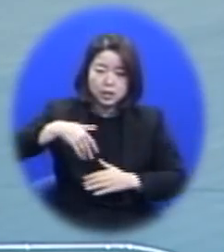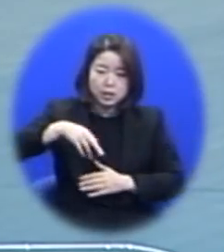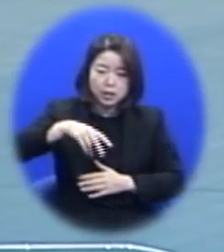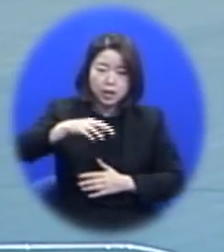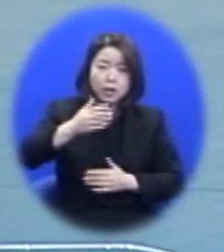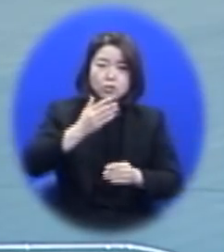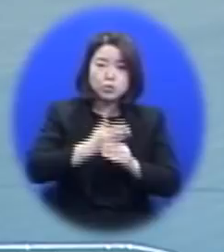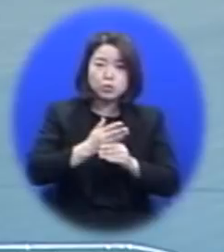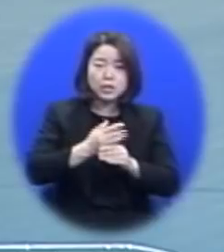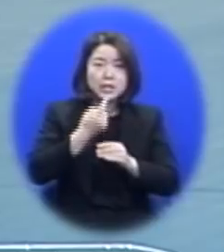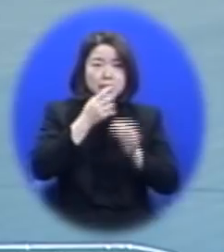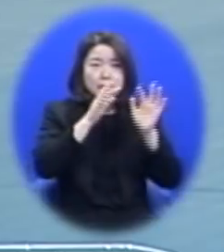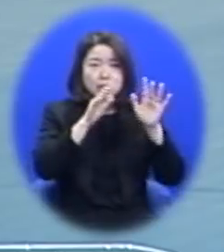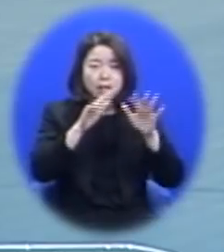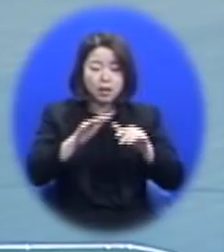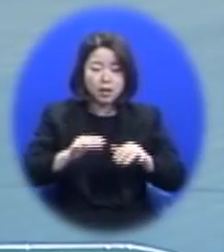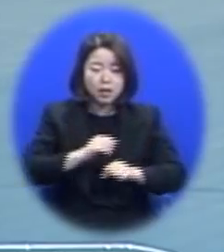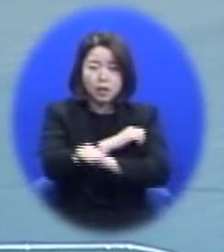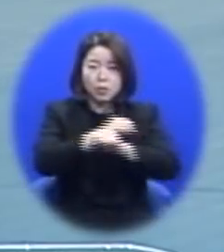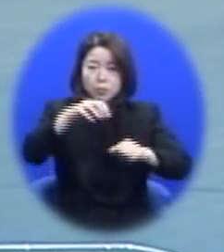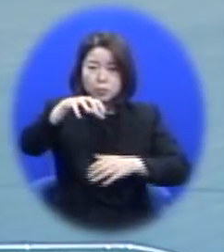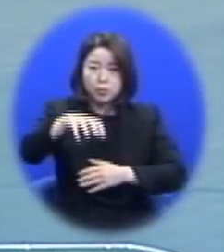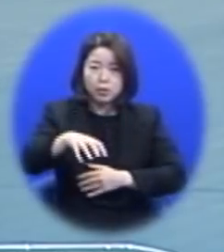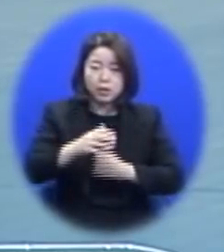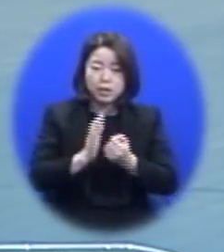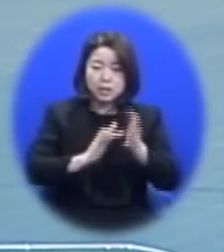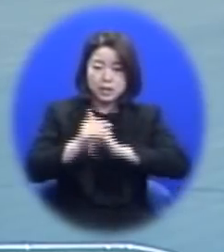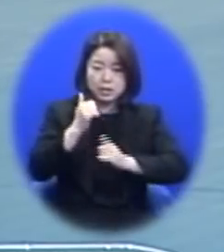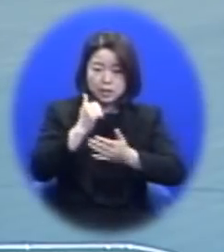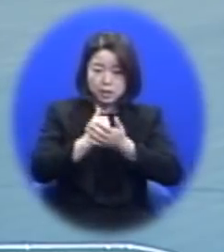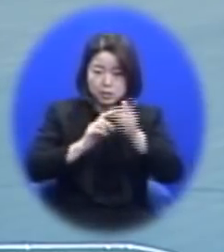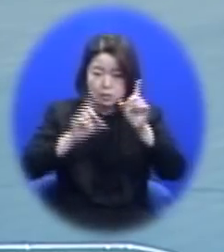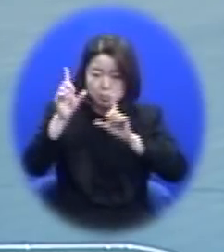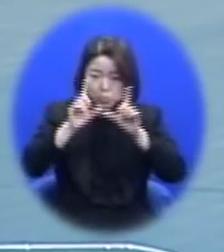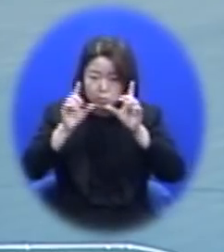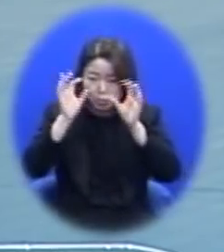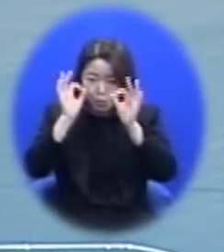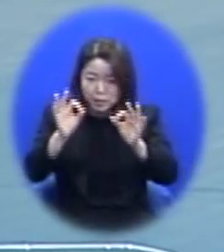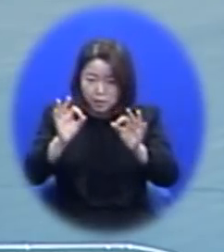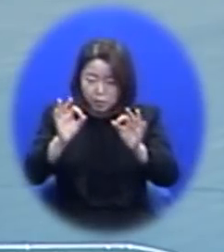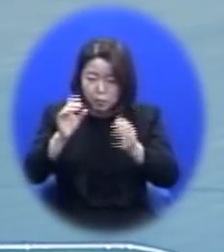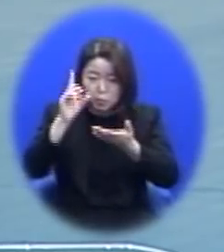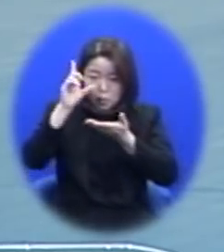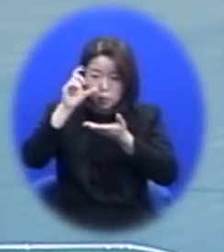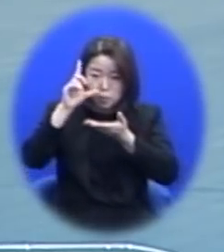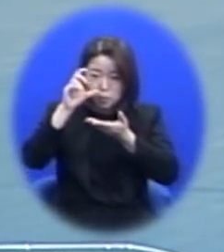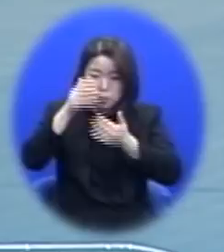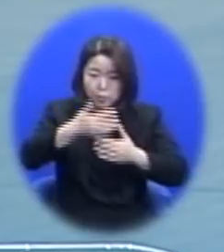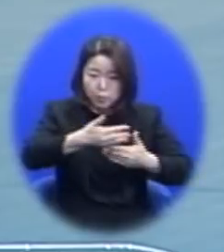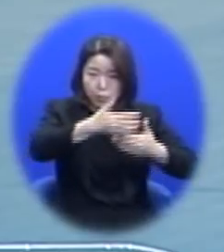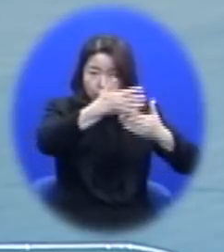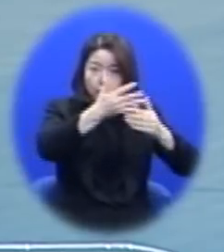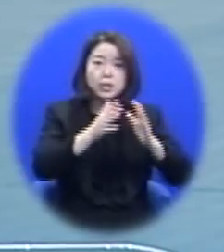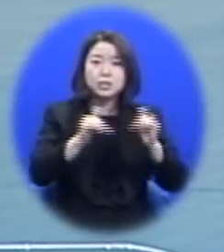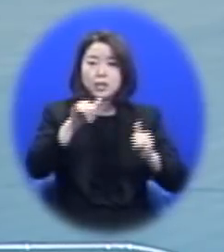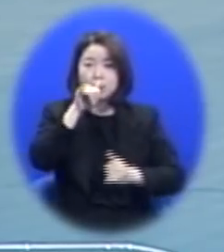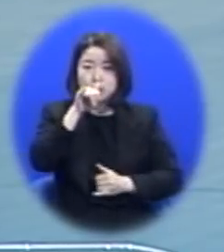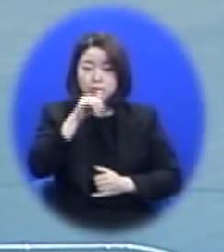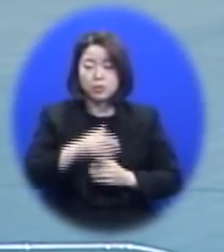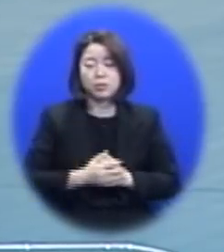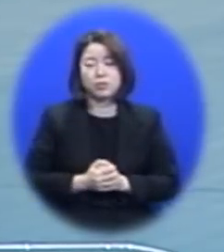그 들판에서 거기서 예수님의 모습을 보았다고 사진을 찍어서 올린 사람도 있었습니다.